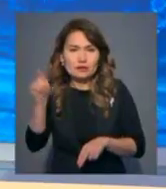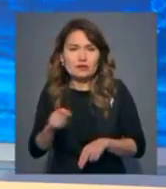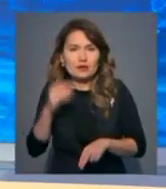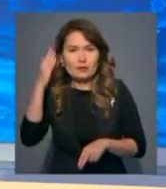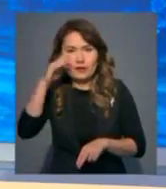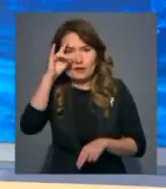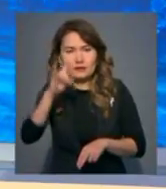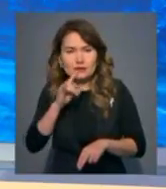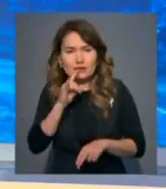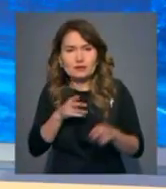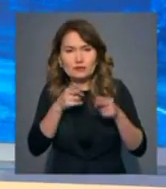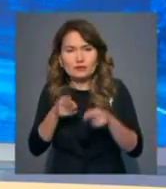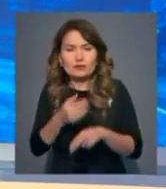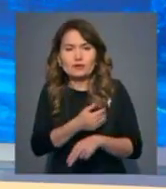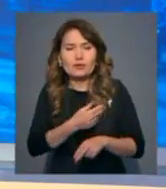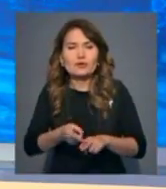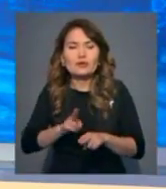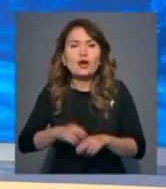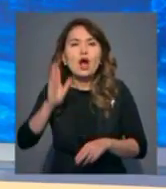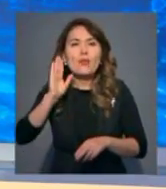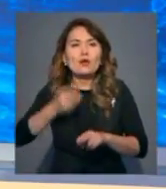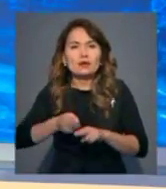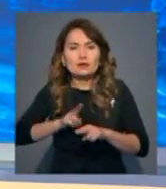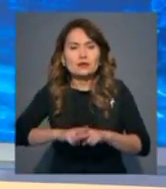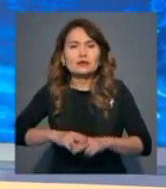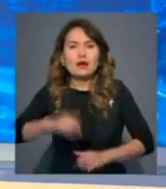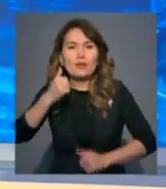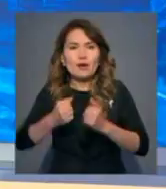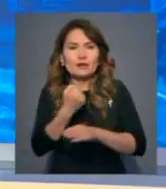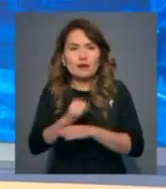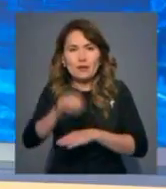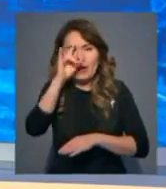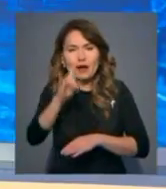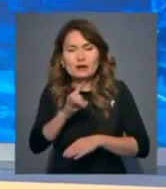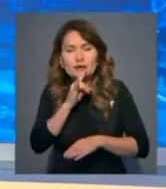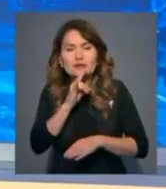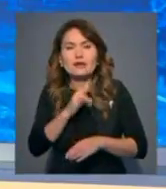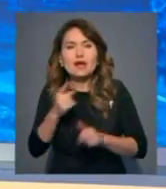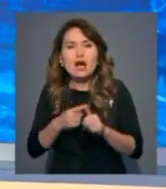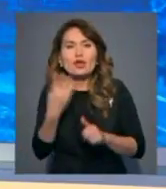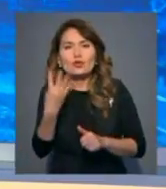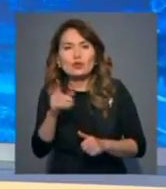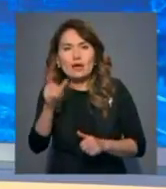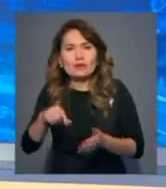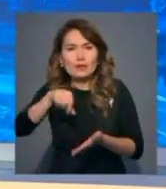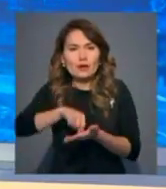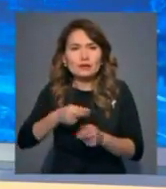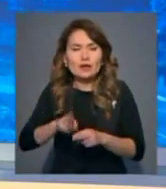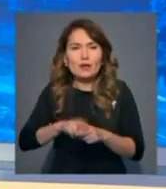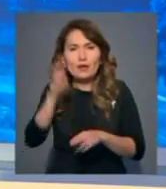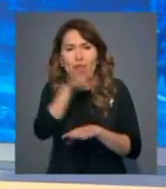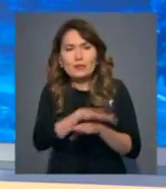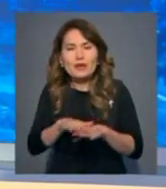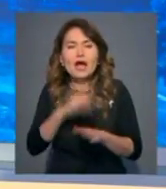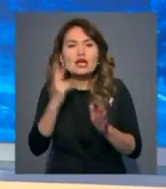Оңтүстік Кореяда өтетін бизнес идеялар сайысының финалистері анықталды. Оған Қазақстан атынан 4 адам қатысады. Жалпы Орталық Азия елдерінен